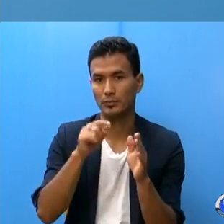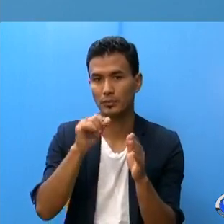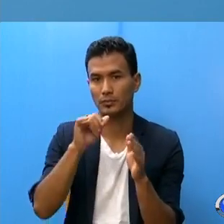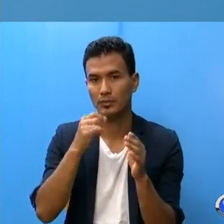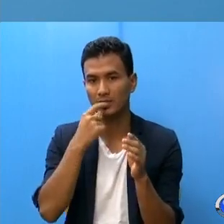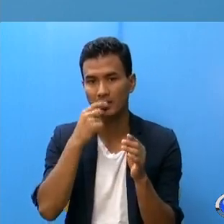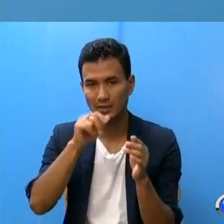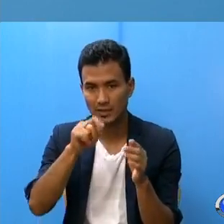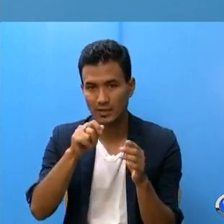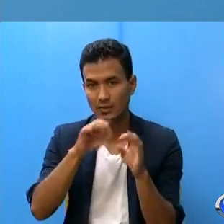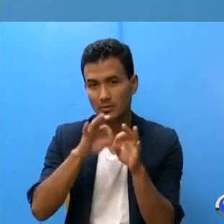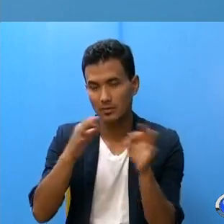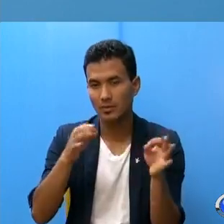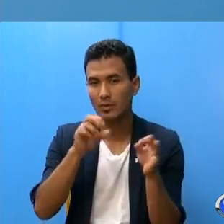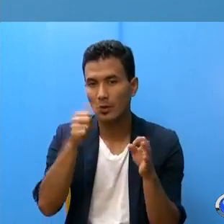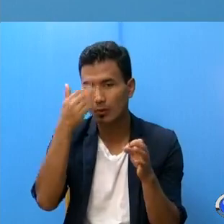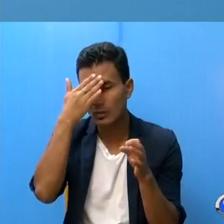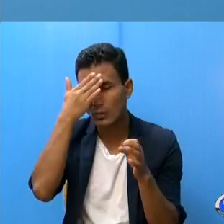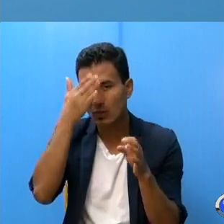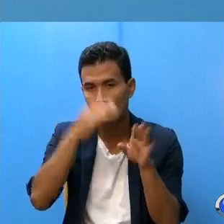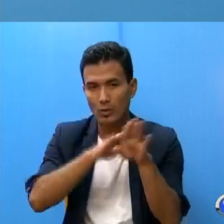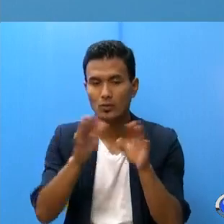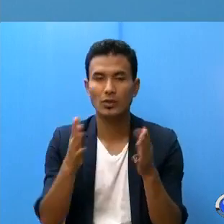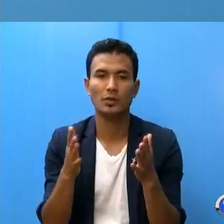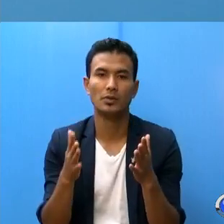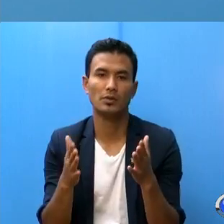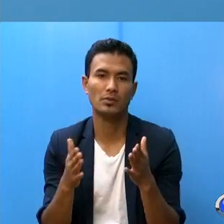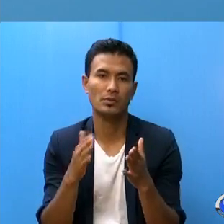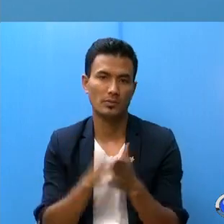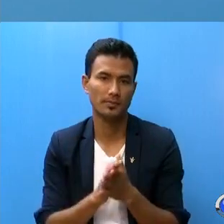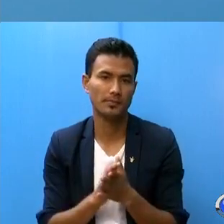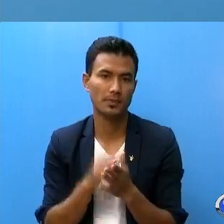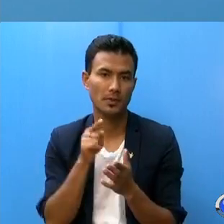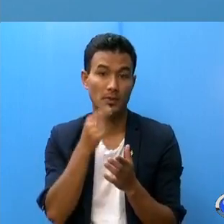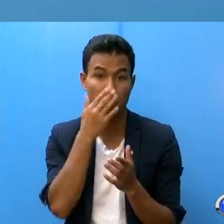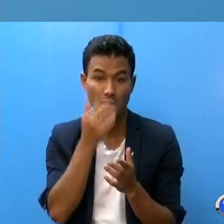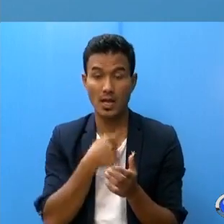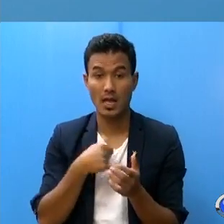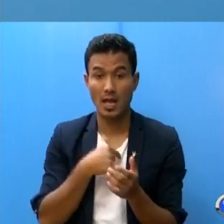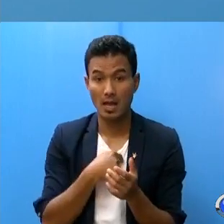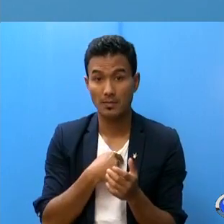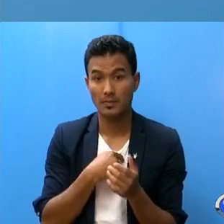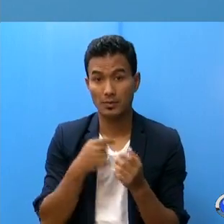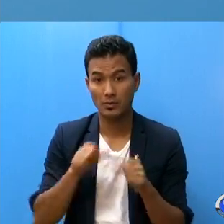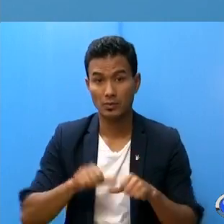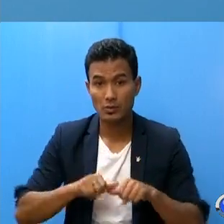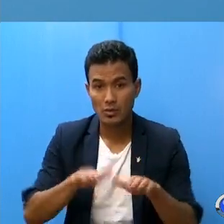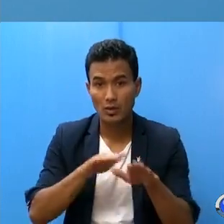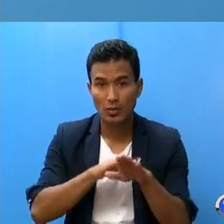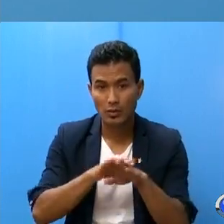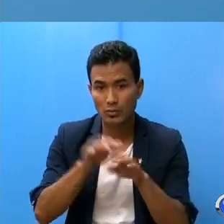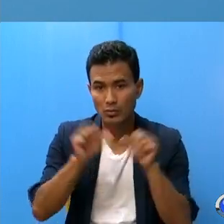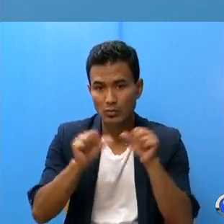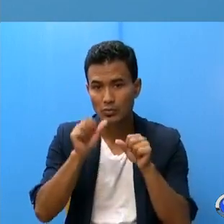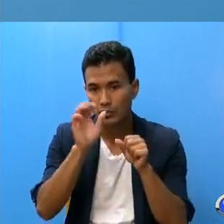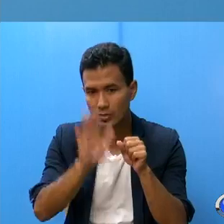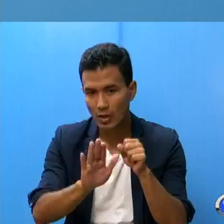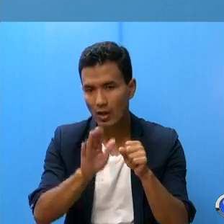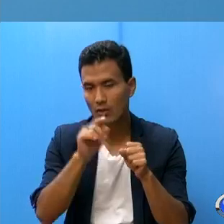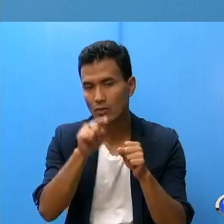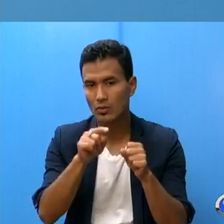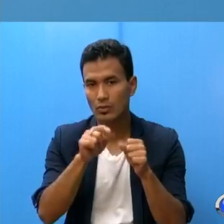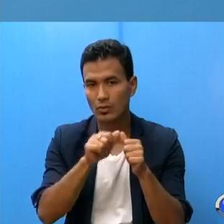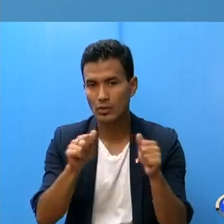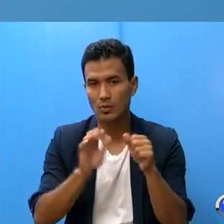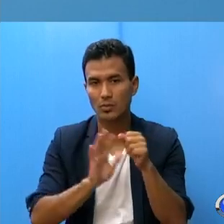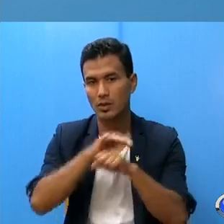आपड़ीस, सुगर भाणम अतवा अरू रोग अरू खासेद देख्याको अनी ते बराजे आम्रो जुन जोजो पॉपलीस न अरलाई हीट करेको अनी त्यों